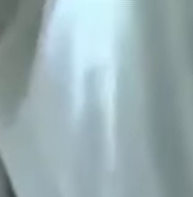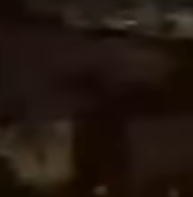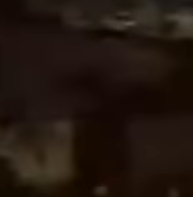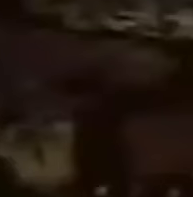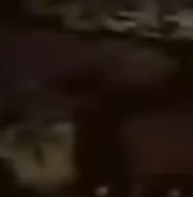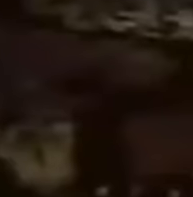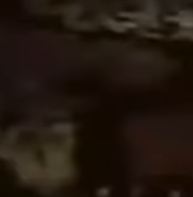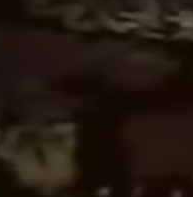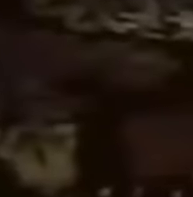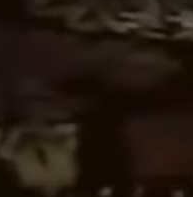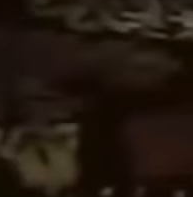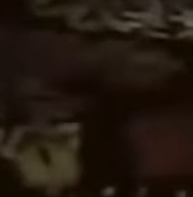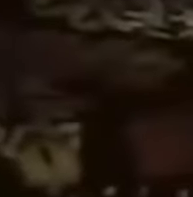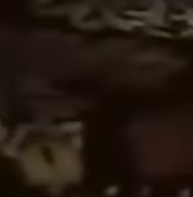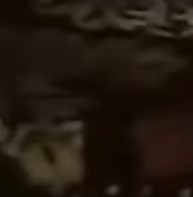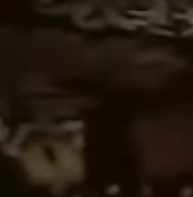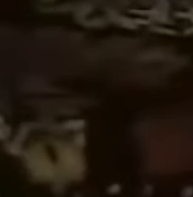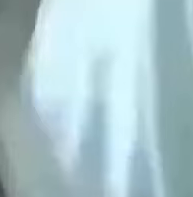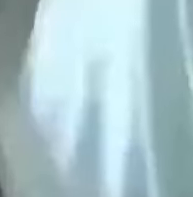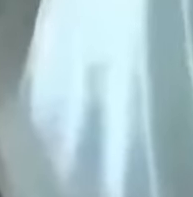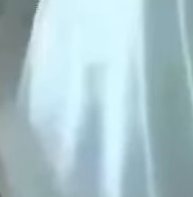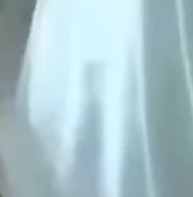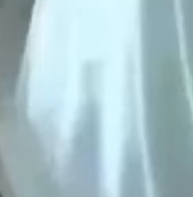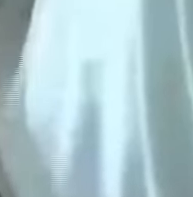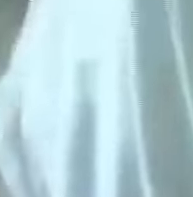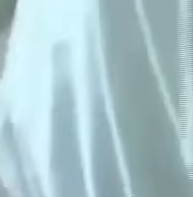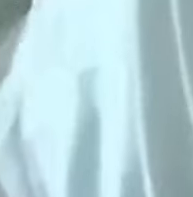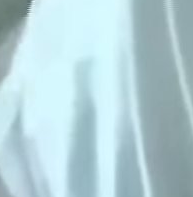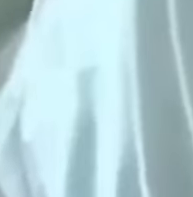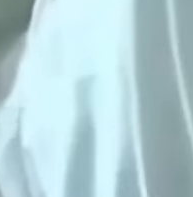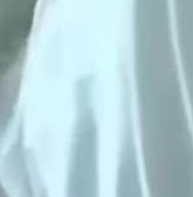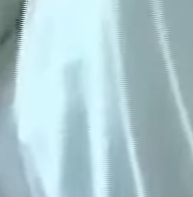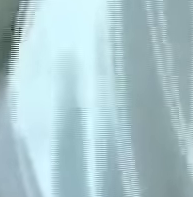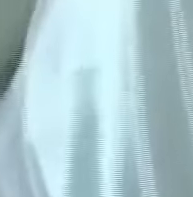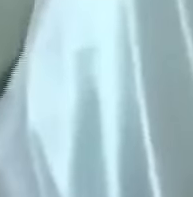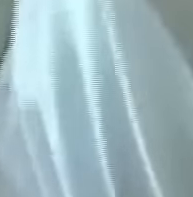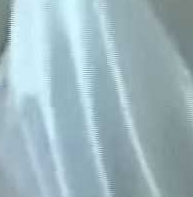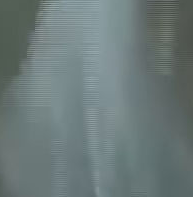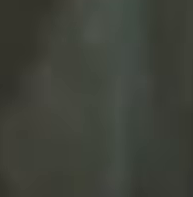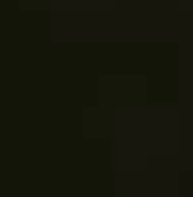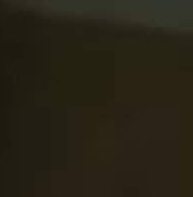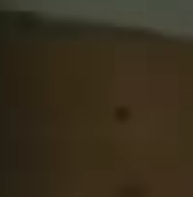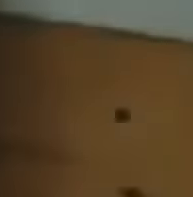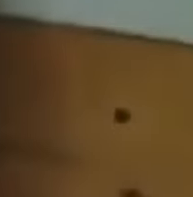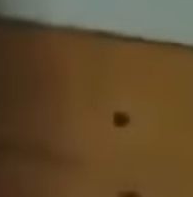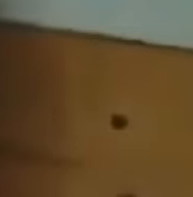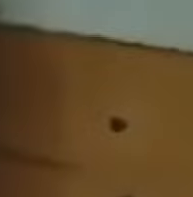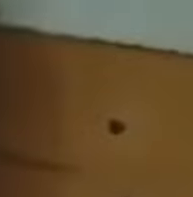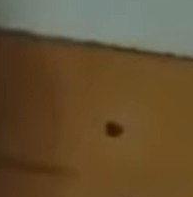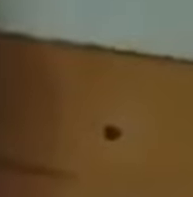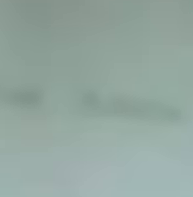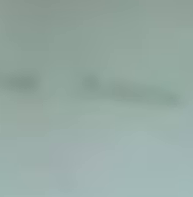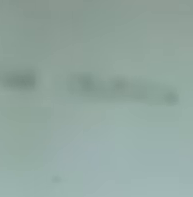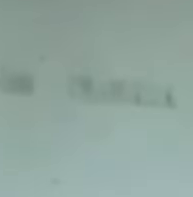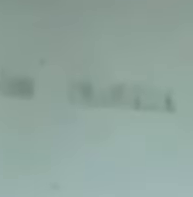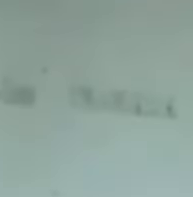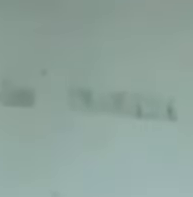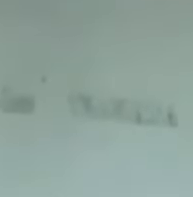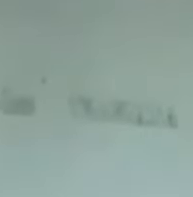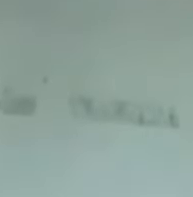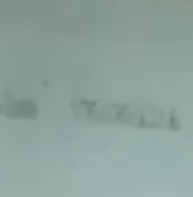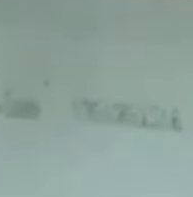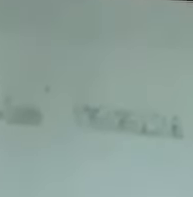Pencoblosan lagi, paling siapapun yang terpilih. Hidup saya mah begini-begini aja dari dulu juga. Suara kamu